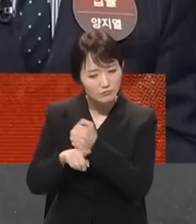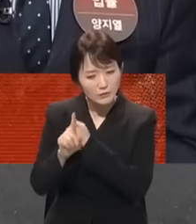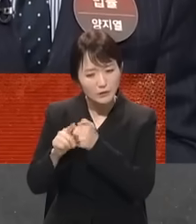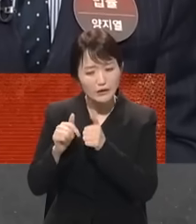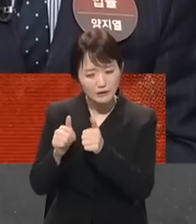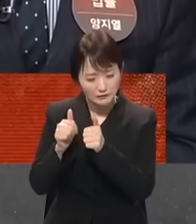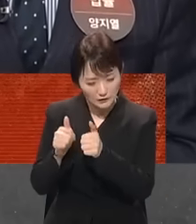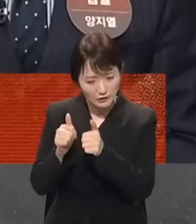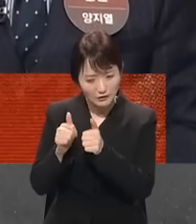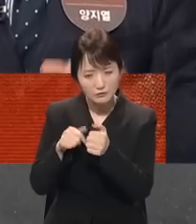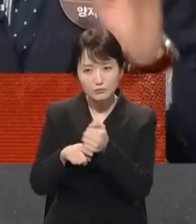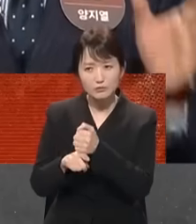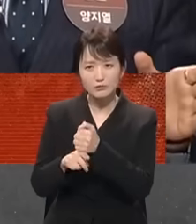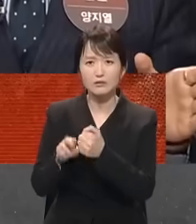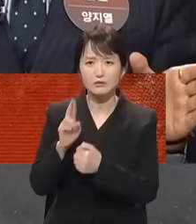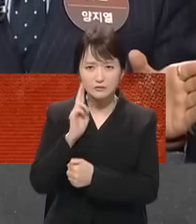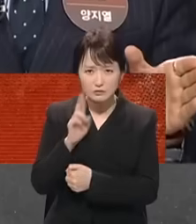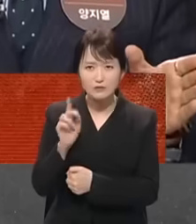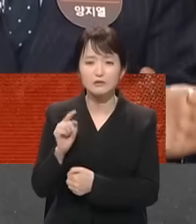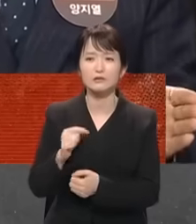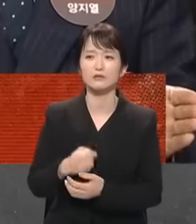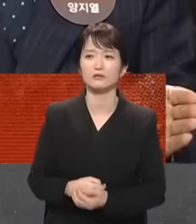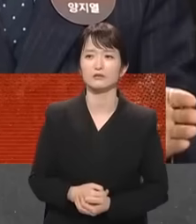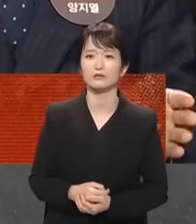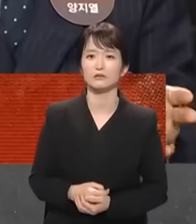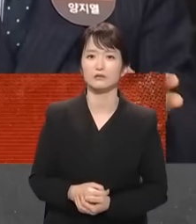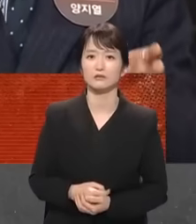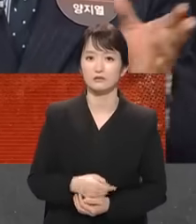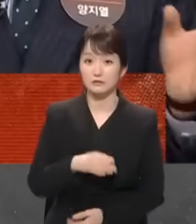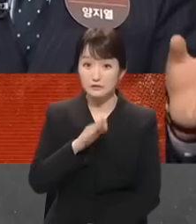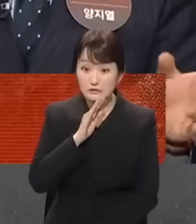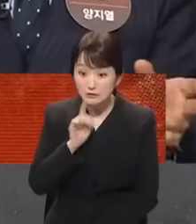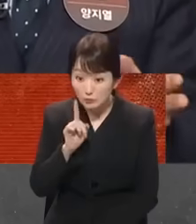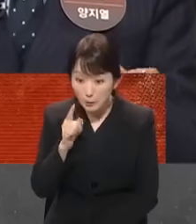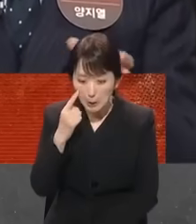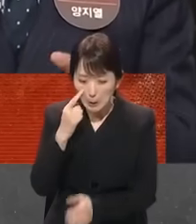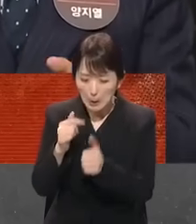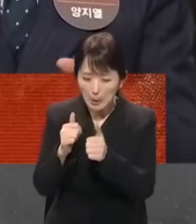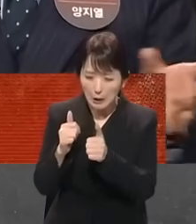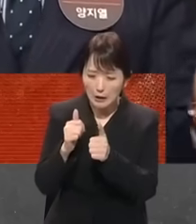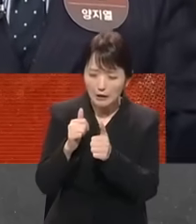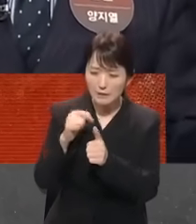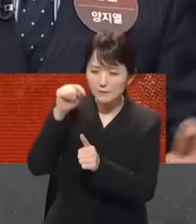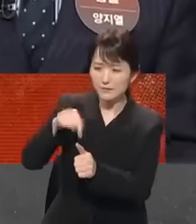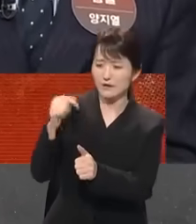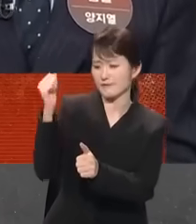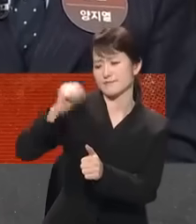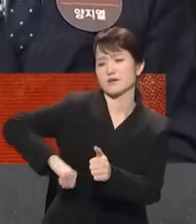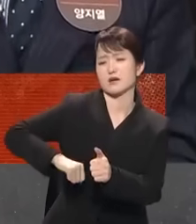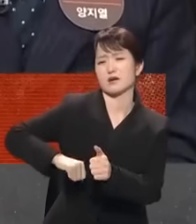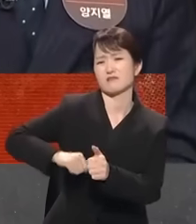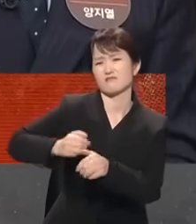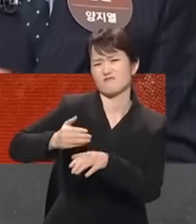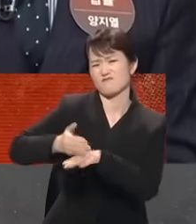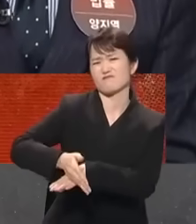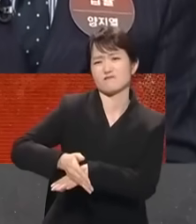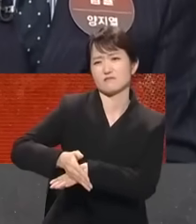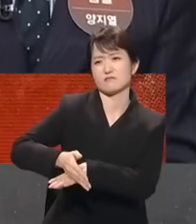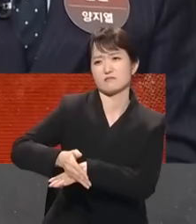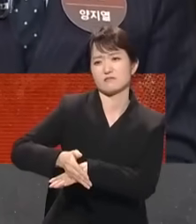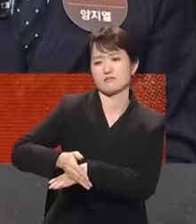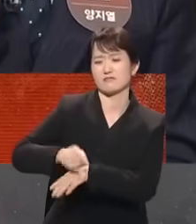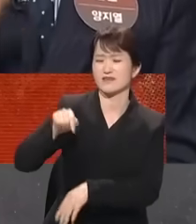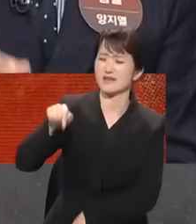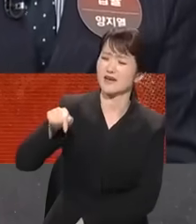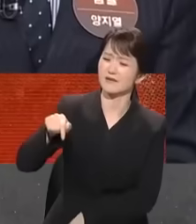과하게 하시나보다 싶었는데 하다 보니까 실제로 뭐 좀 실험하다가 말을 제대로 안 들 거라 빨리빨리 이행을 안 하잖아요 그럼뭐 그때부터 개